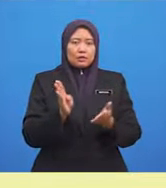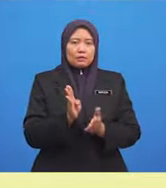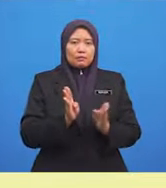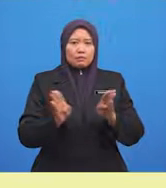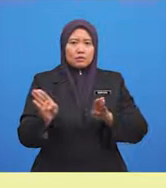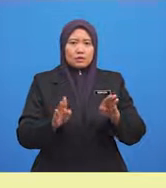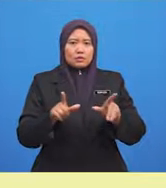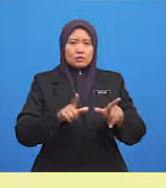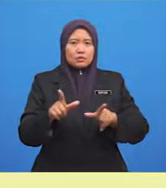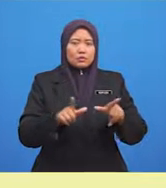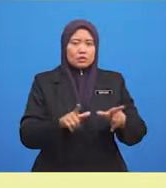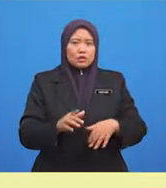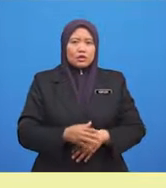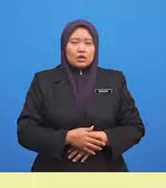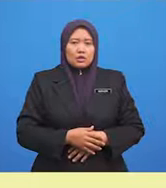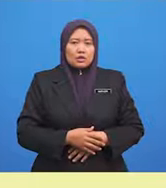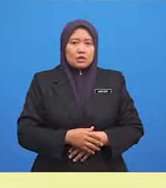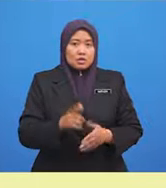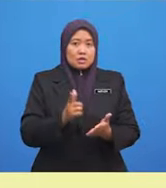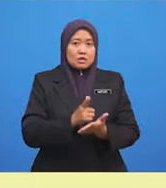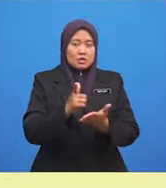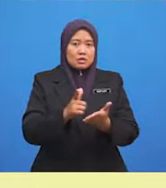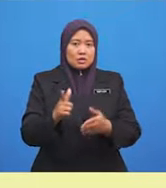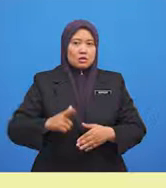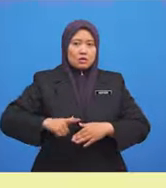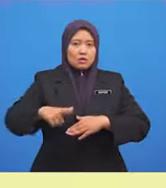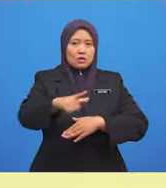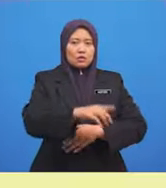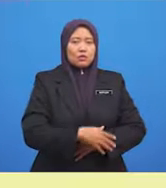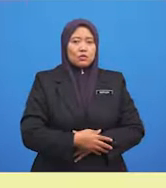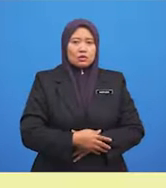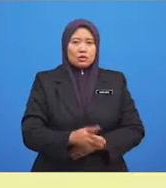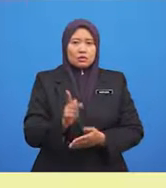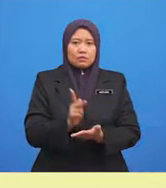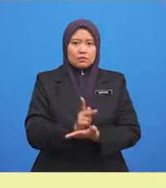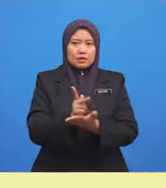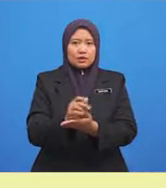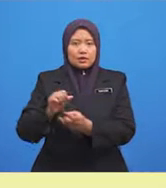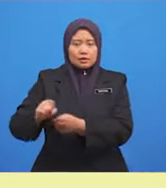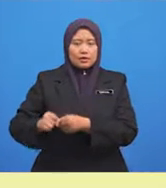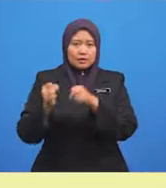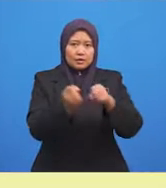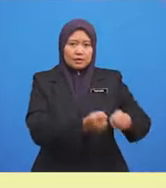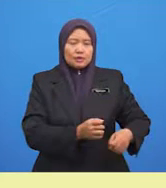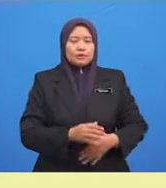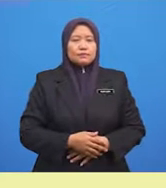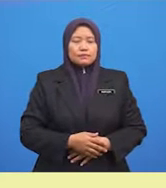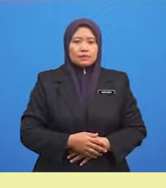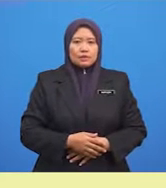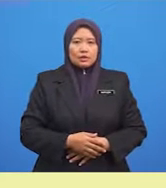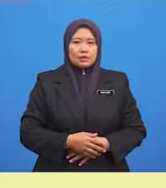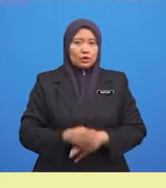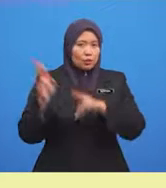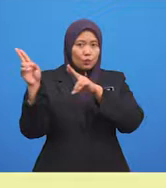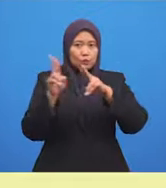layar, bot dan kayak. Dan yang terakhir sekali, kenderaan di udara yang terdiri